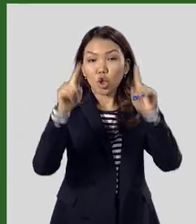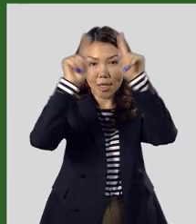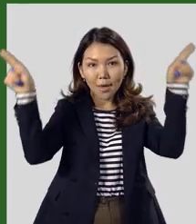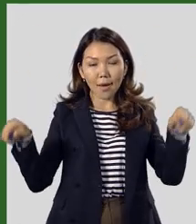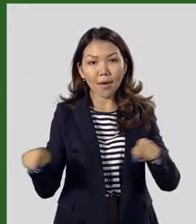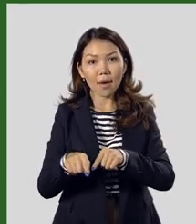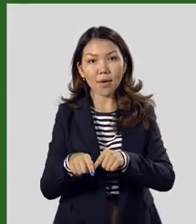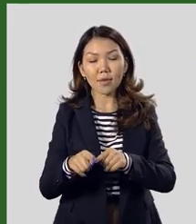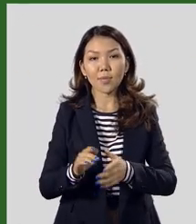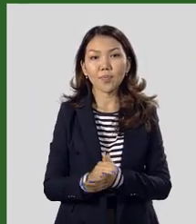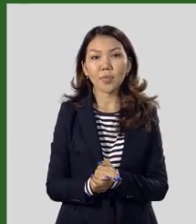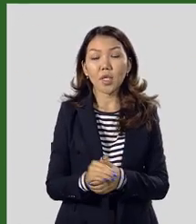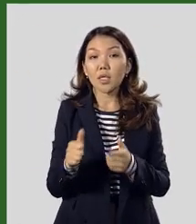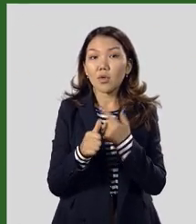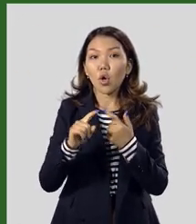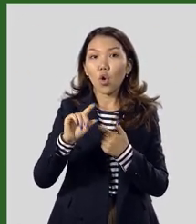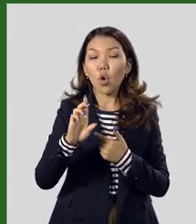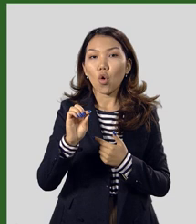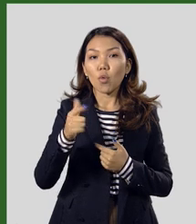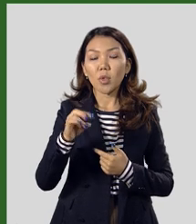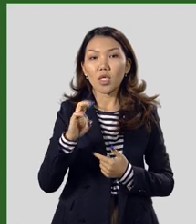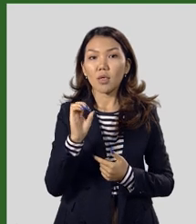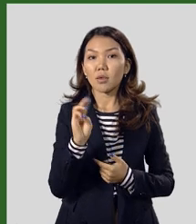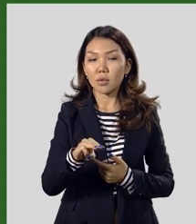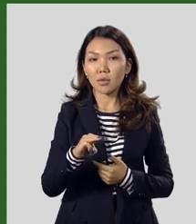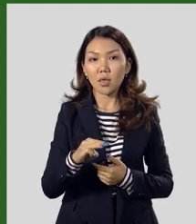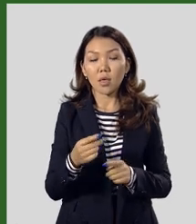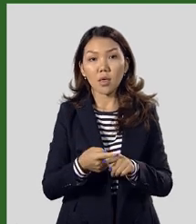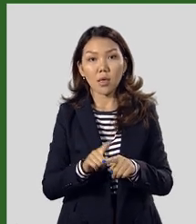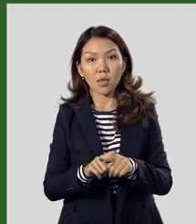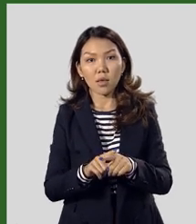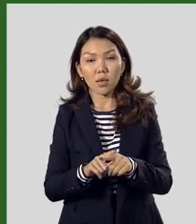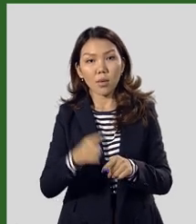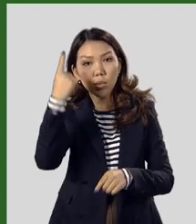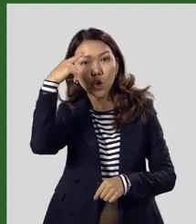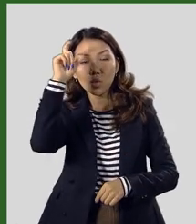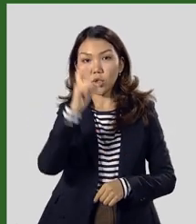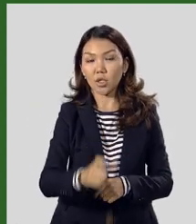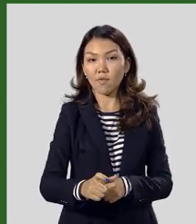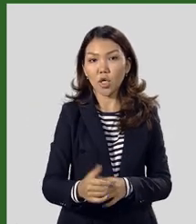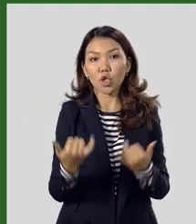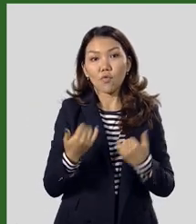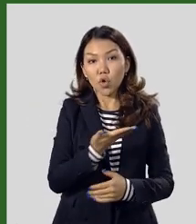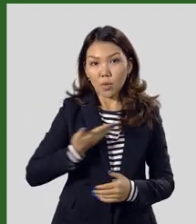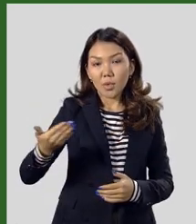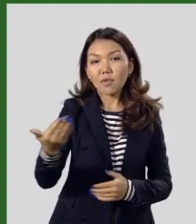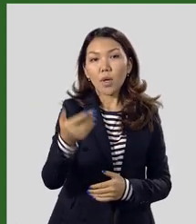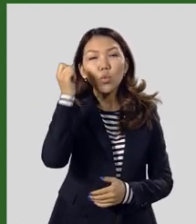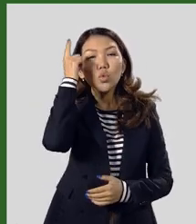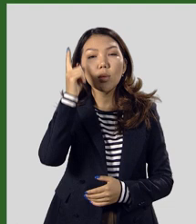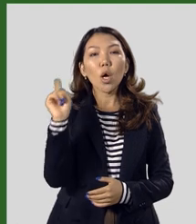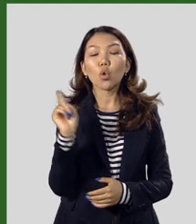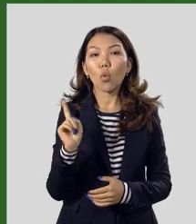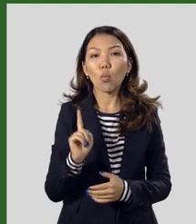карте зовется объект, такое понятие ввел человек. Сегодня мы с вами узнаем о